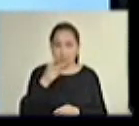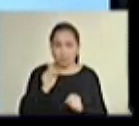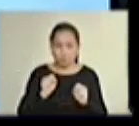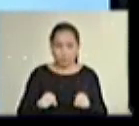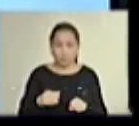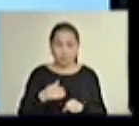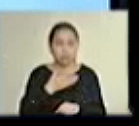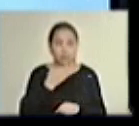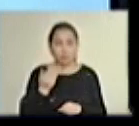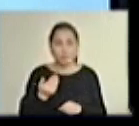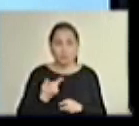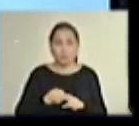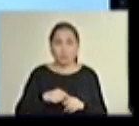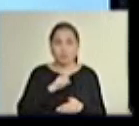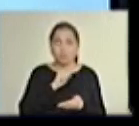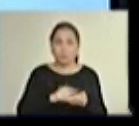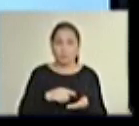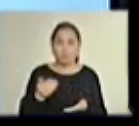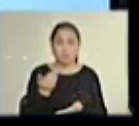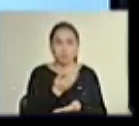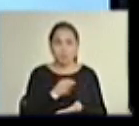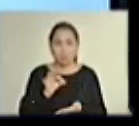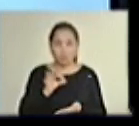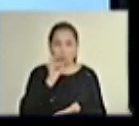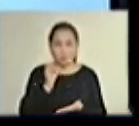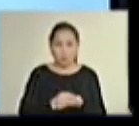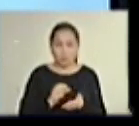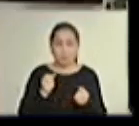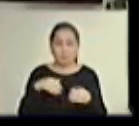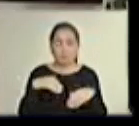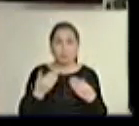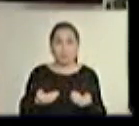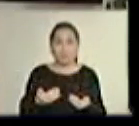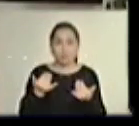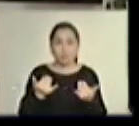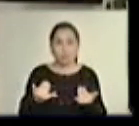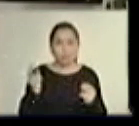O'ylaymanki, ushbu savollarga siz to'g'ri javob bera olasiz. Shuning bilan